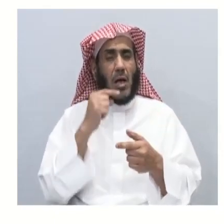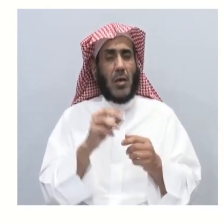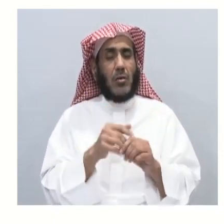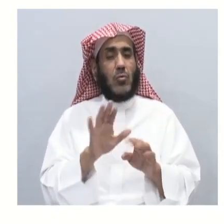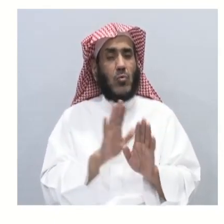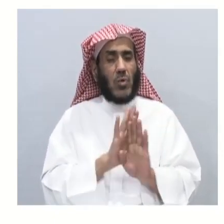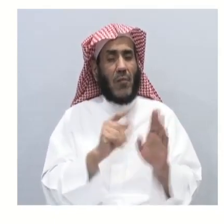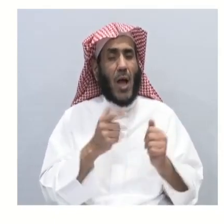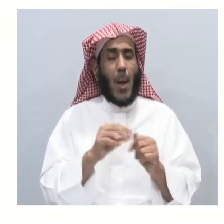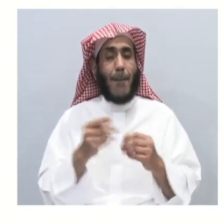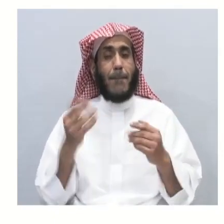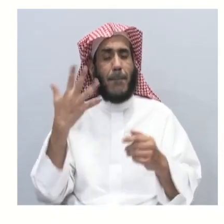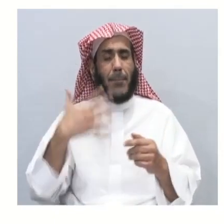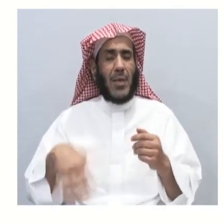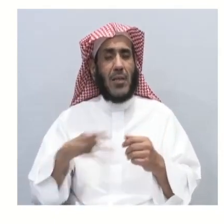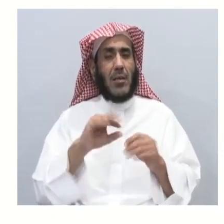عن بلادنا